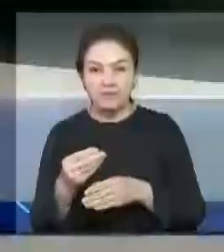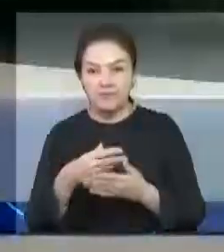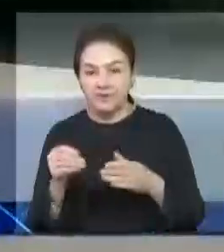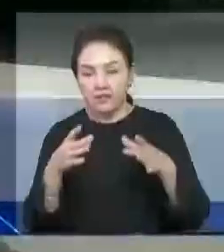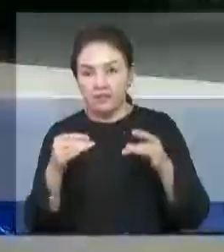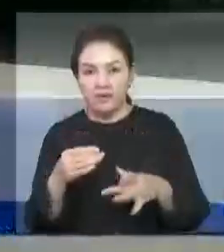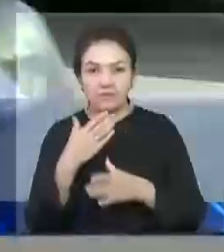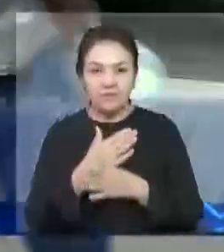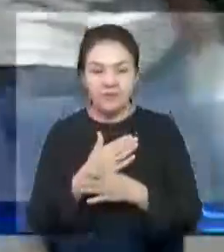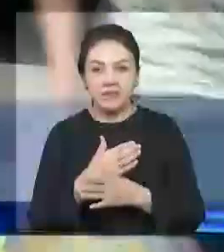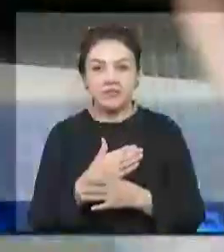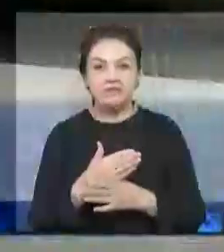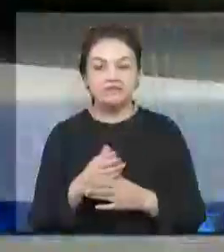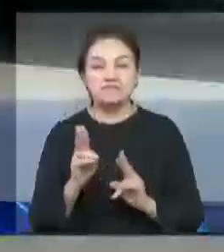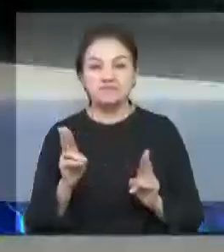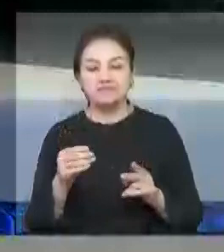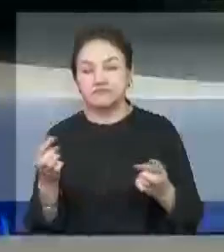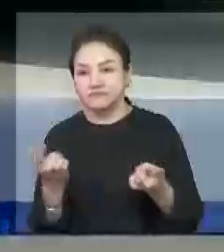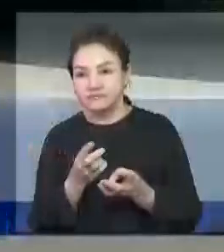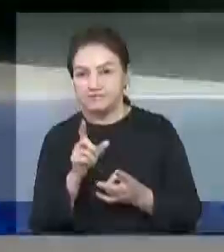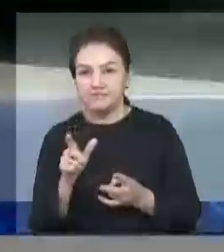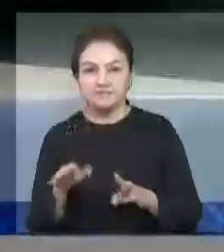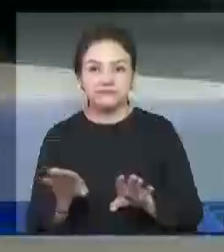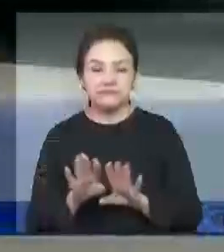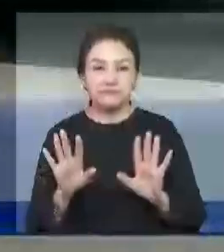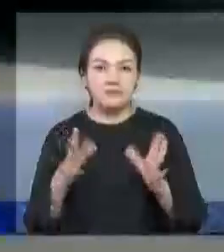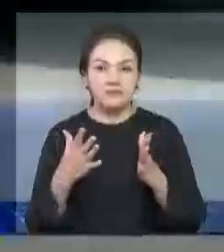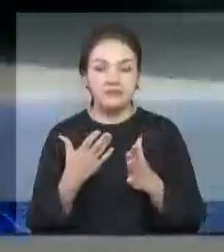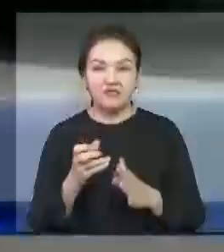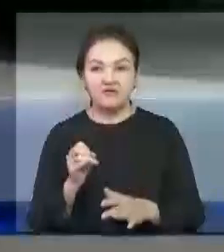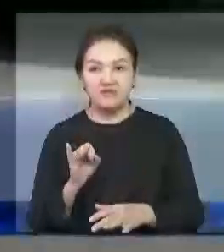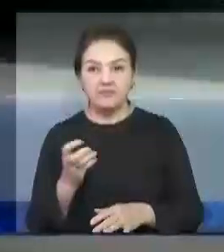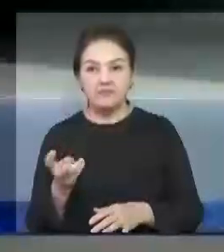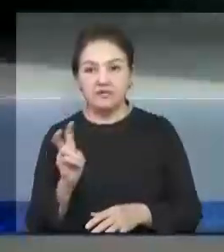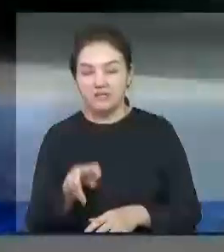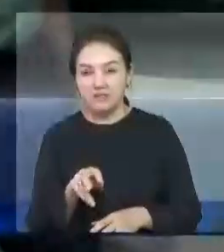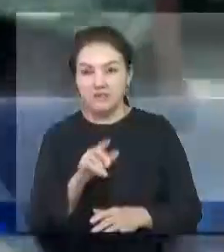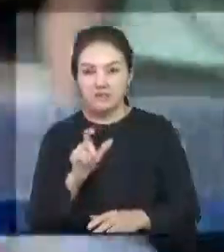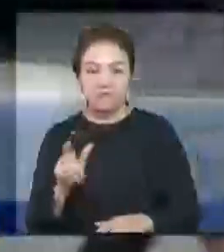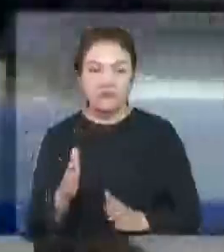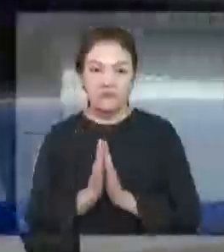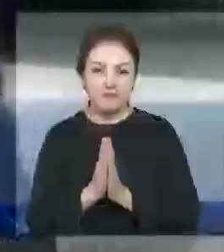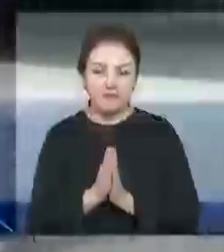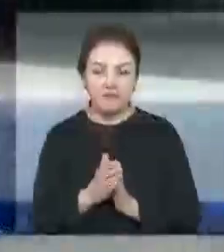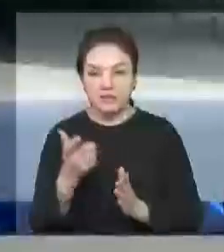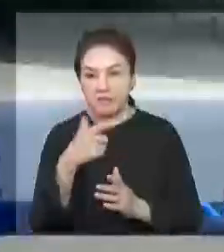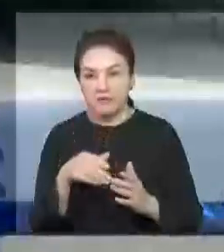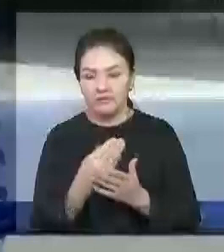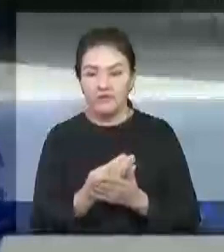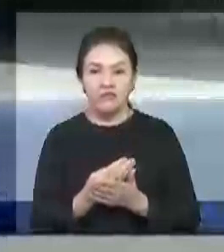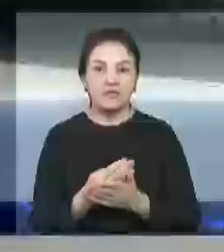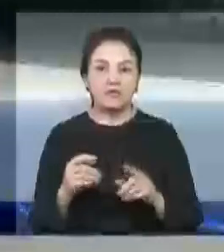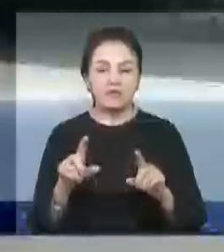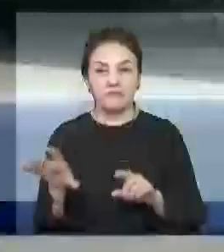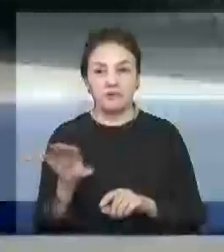Во-вторых, помощь получают реально те, кто нуждаются. Были случаи, когда из эвакопунктов приходили люди и просили свои наборы. Их